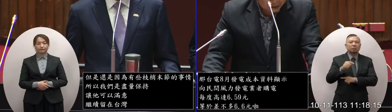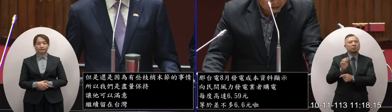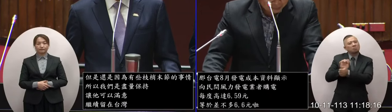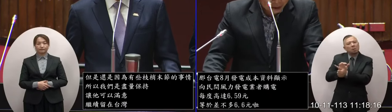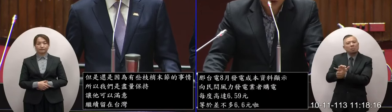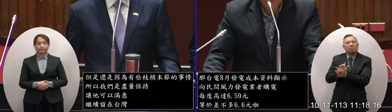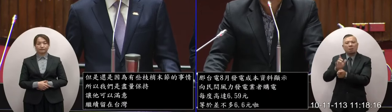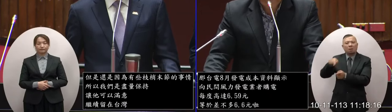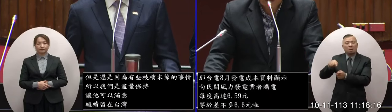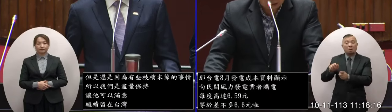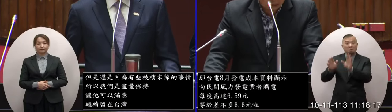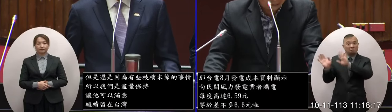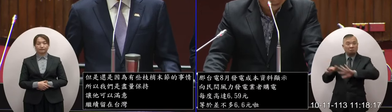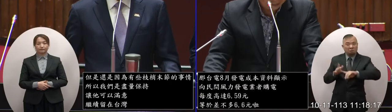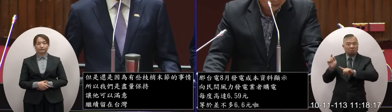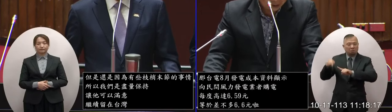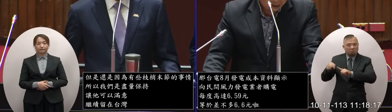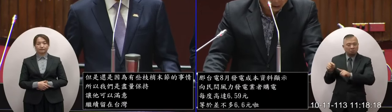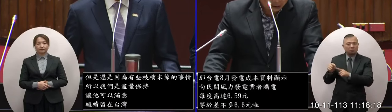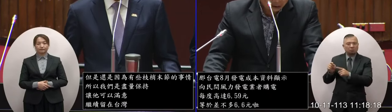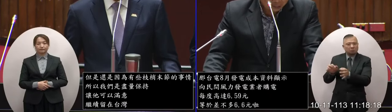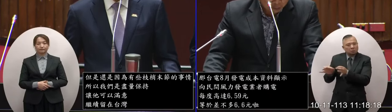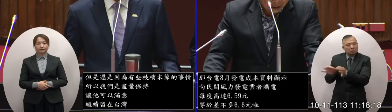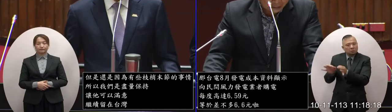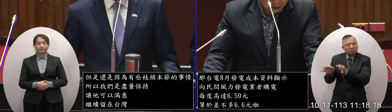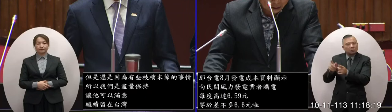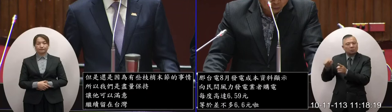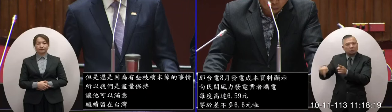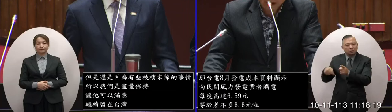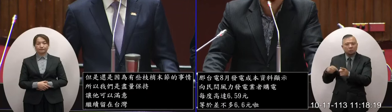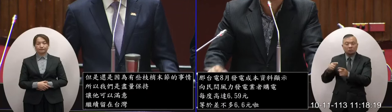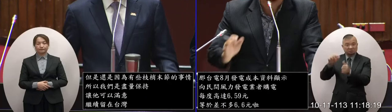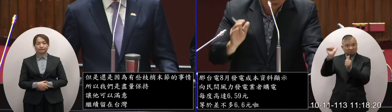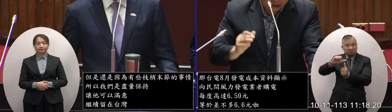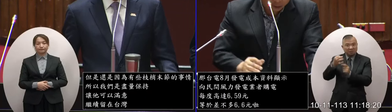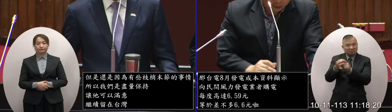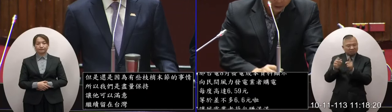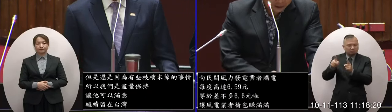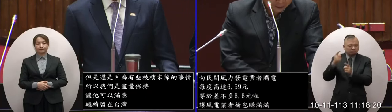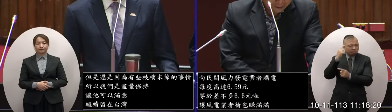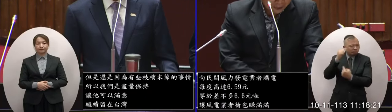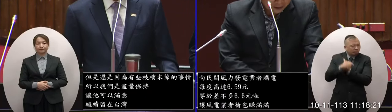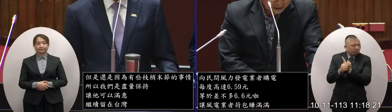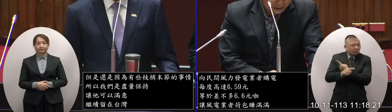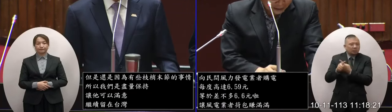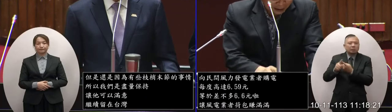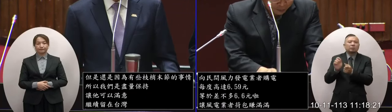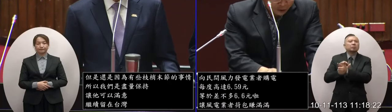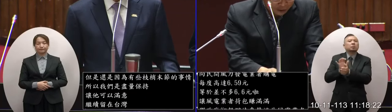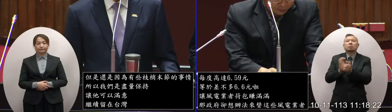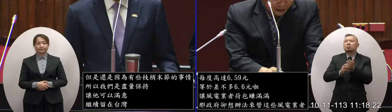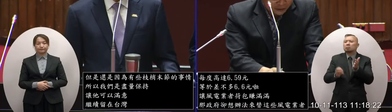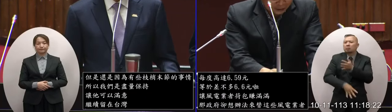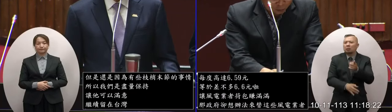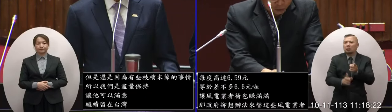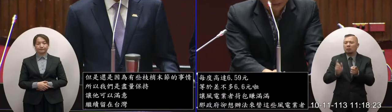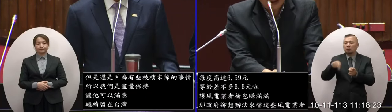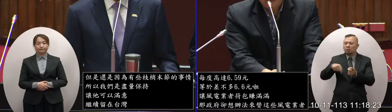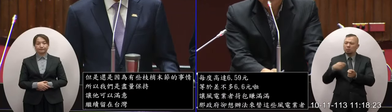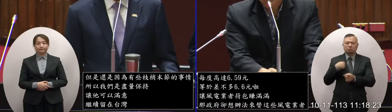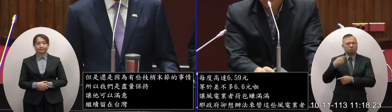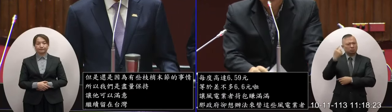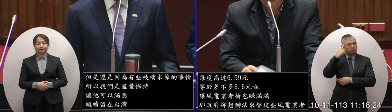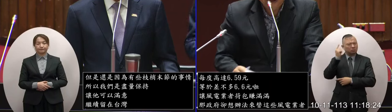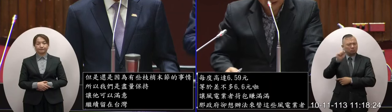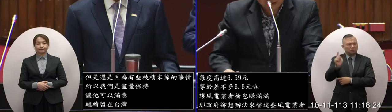电业者免除罚款，哦，不砍趸购的汇率，这难道不是变相图